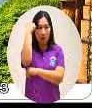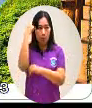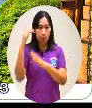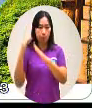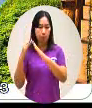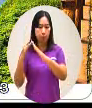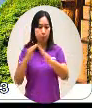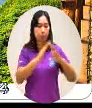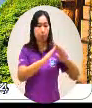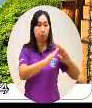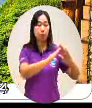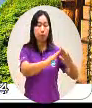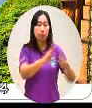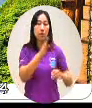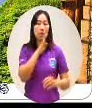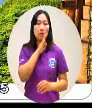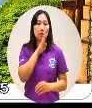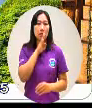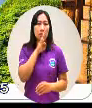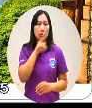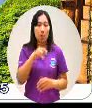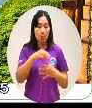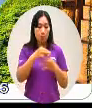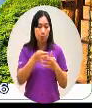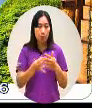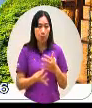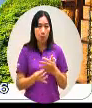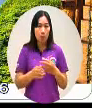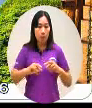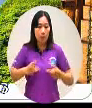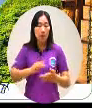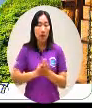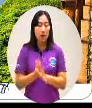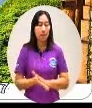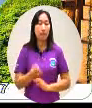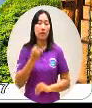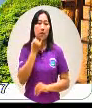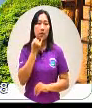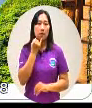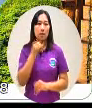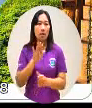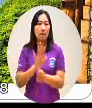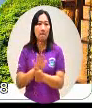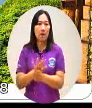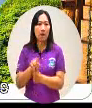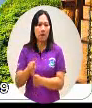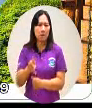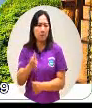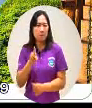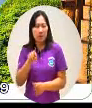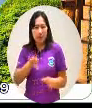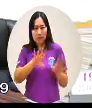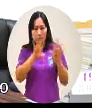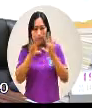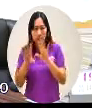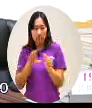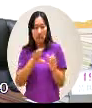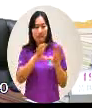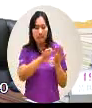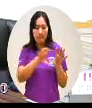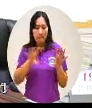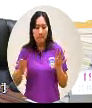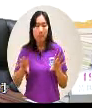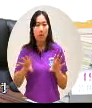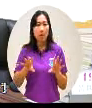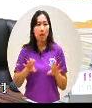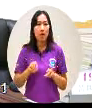有条件改变啊，哦，我想这个吼，应该当来个做一个积极的，一个上重要的